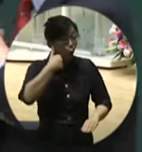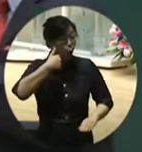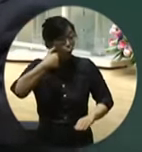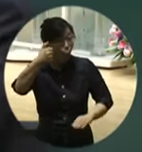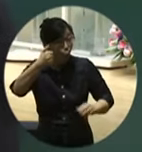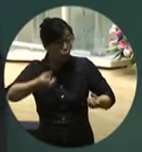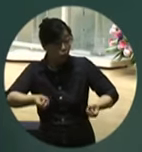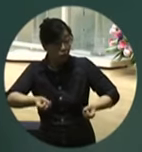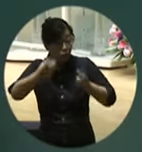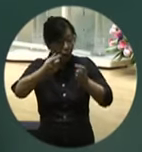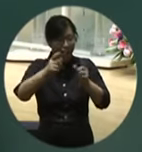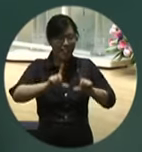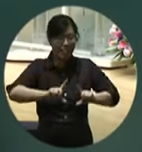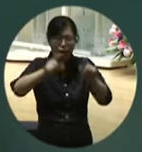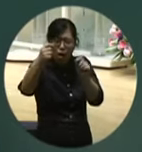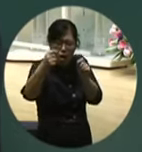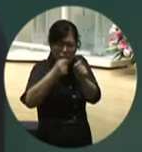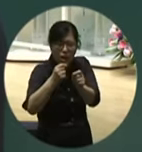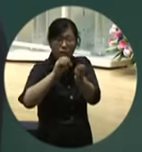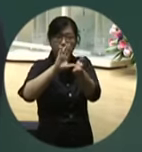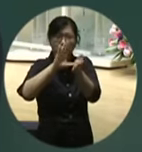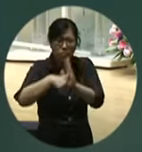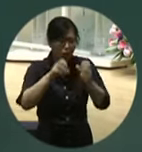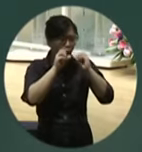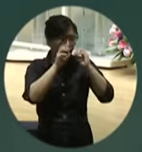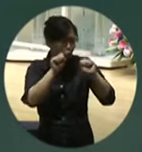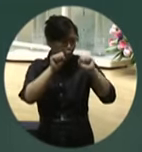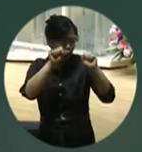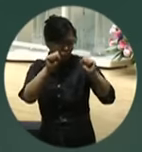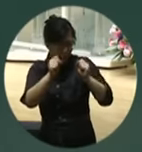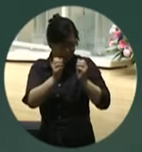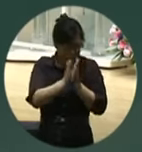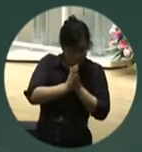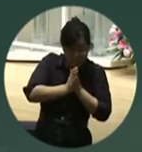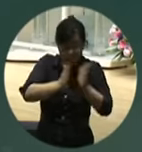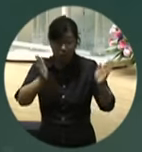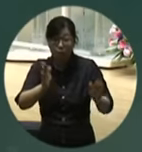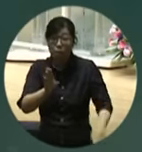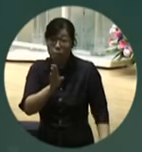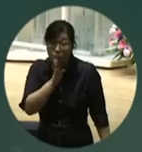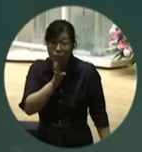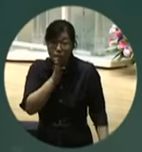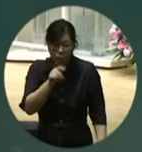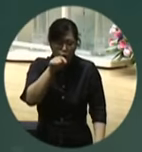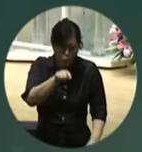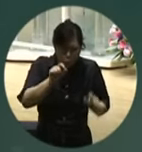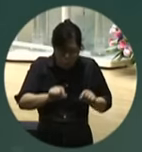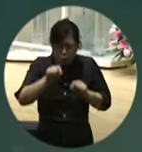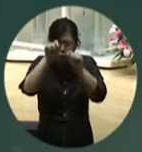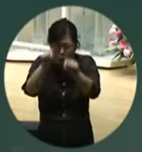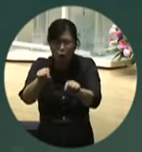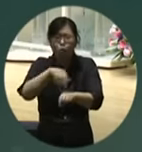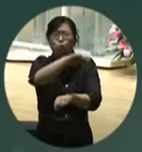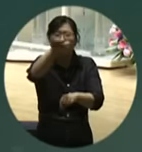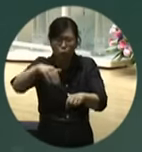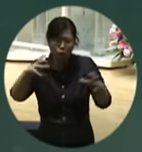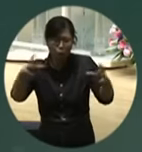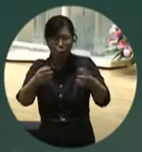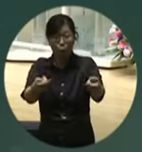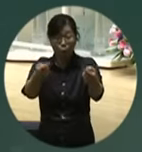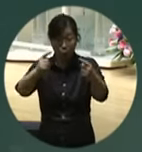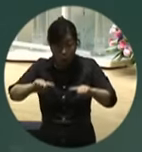날이 이미 이르매. When the day of Pentecost came. 여러분이 이 축복을 지금 회복하는 자리에 앉았다는 것을 명심하시기 바랍니다. I hope you keep in mind